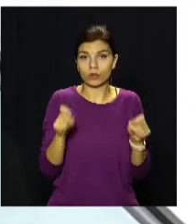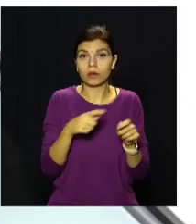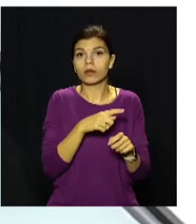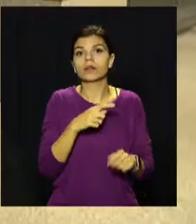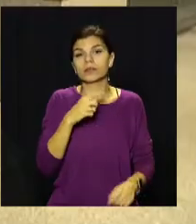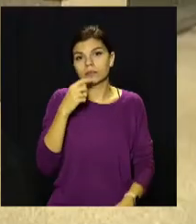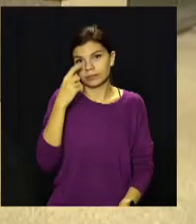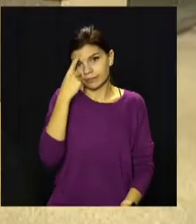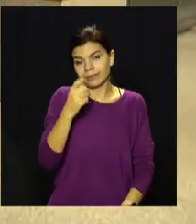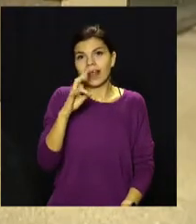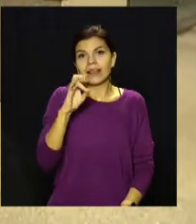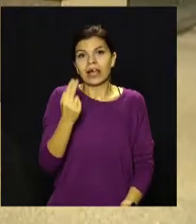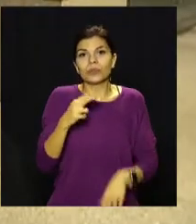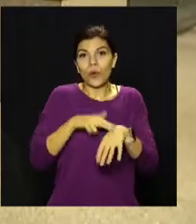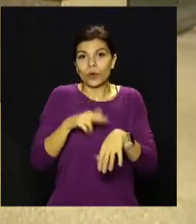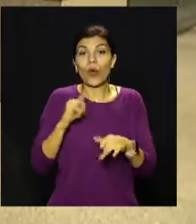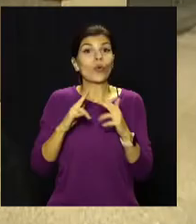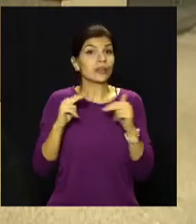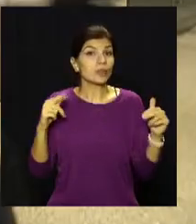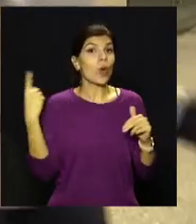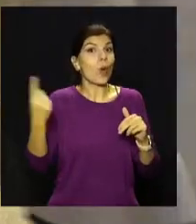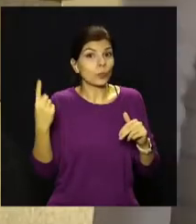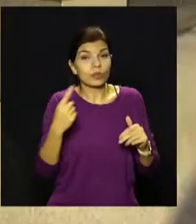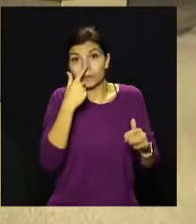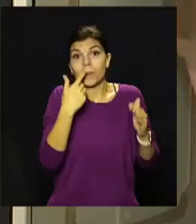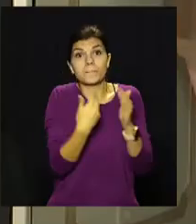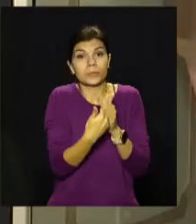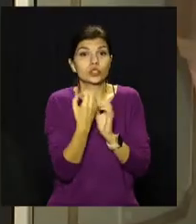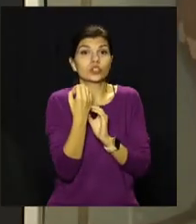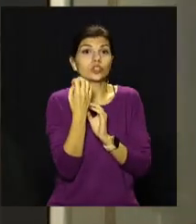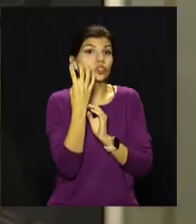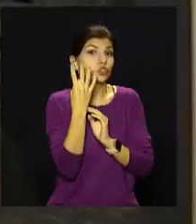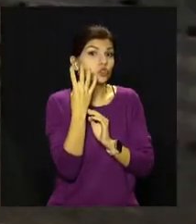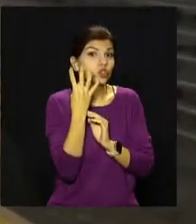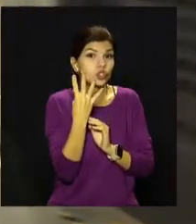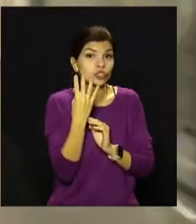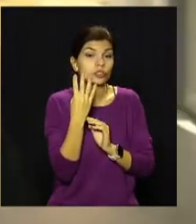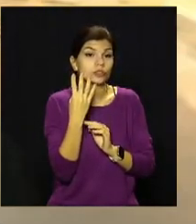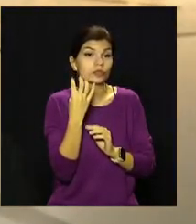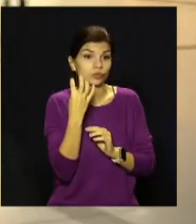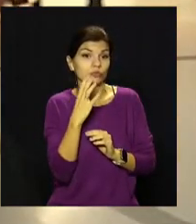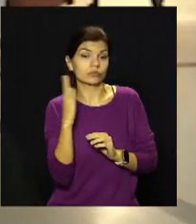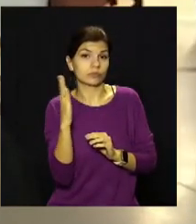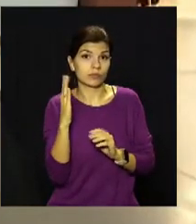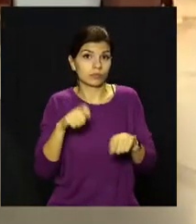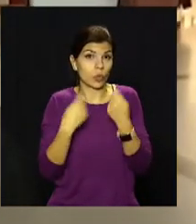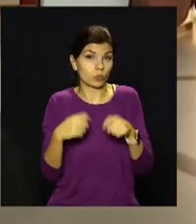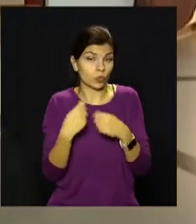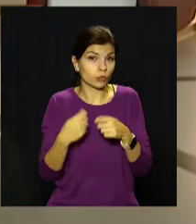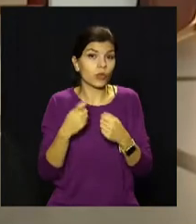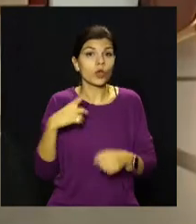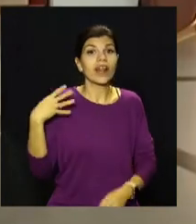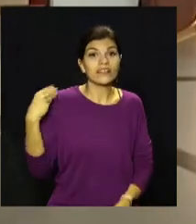прес-служба Нацполіції України. У Дніпропетровській області майже 400 порушень. У антирейтингу також